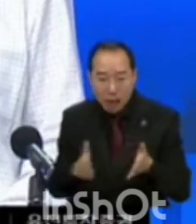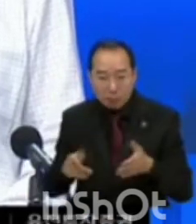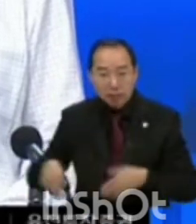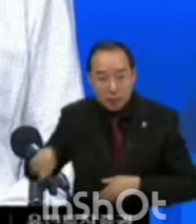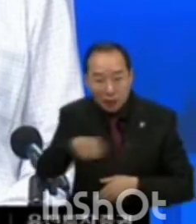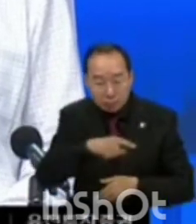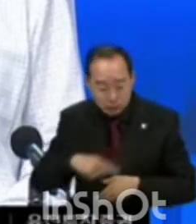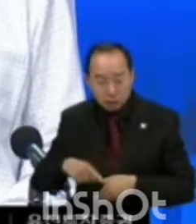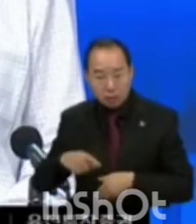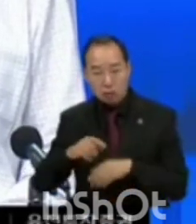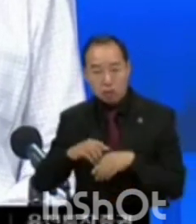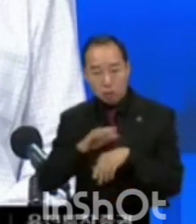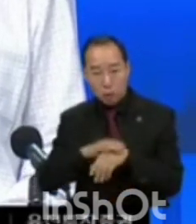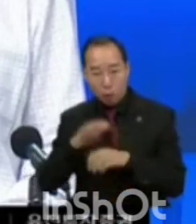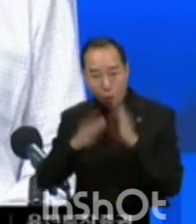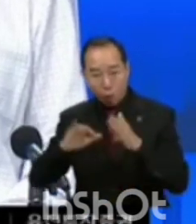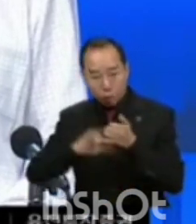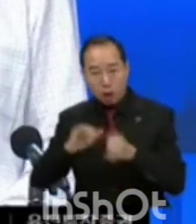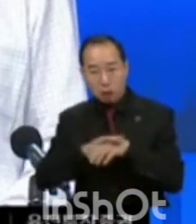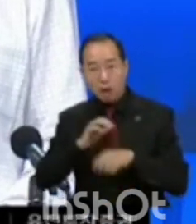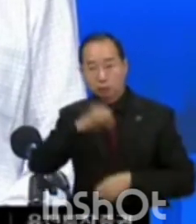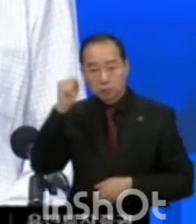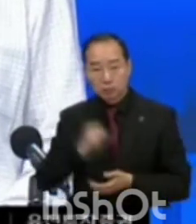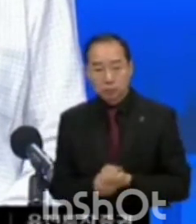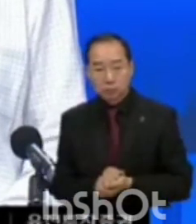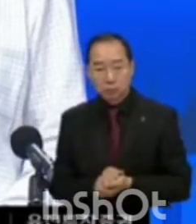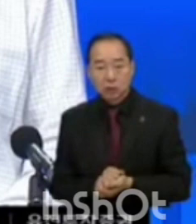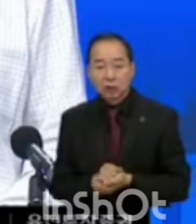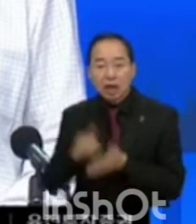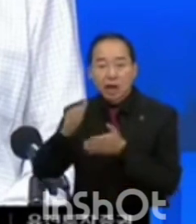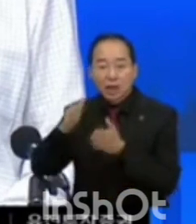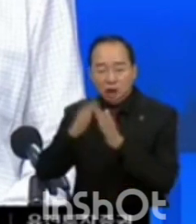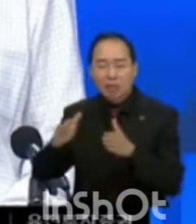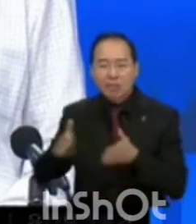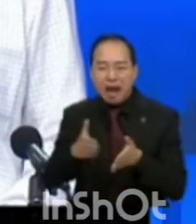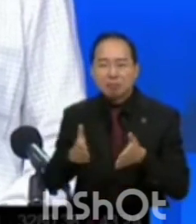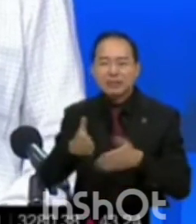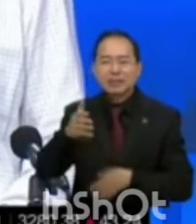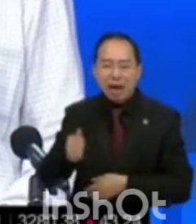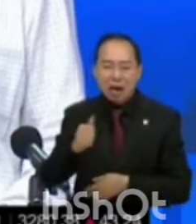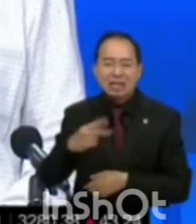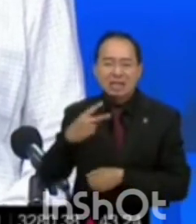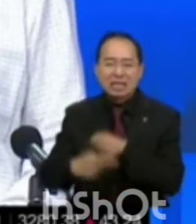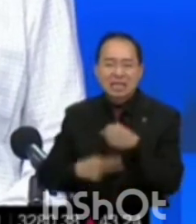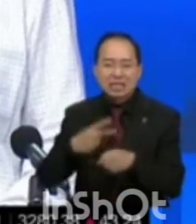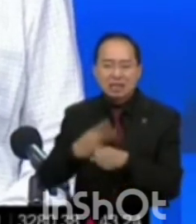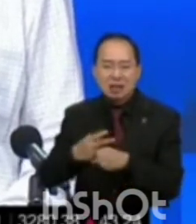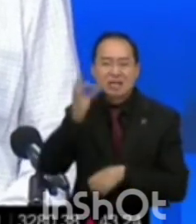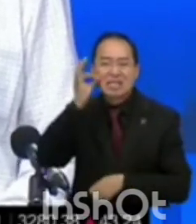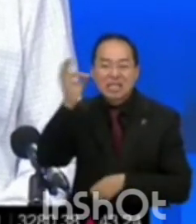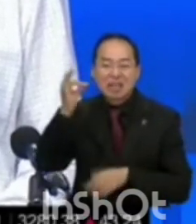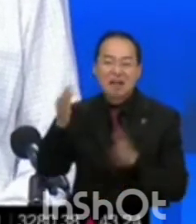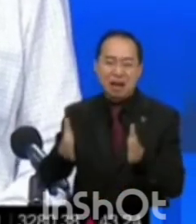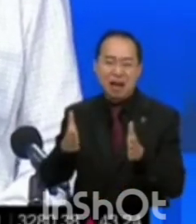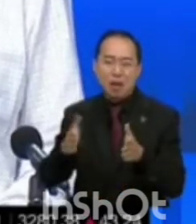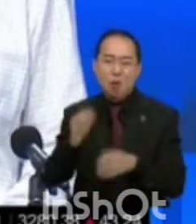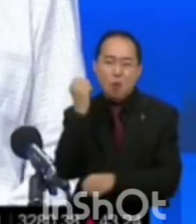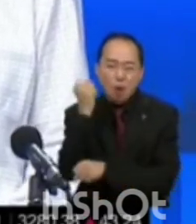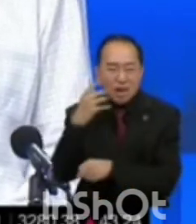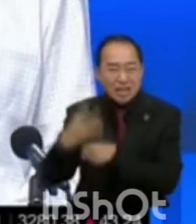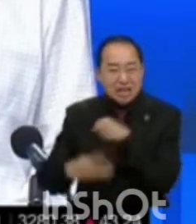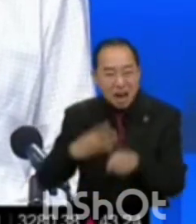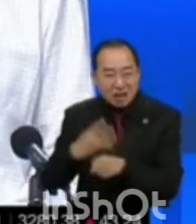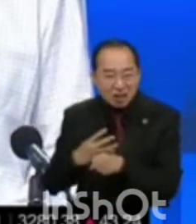말씀을 드리겠습니다. 제가 2년 10개월밖에 지사를 못해서요. 전체를 평가받기에는 너무 짧은